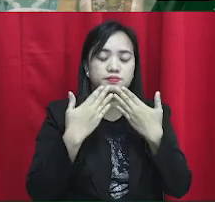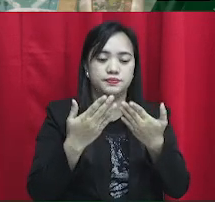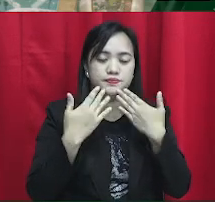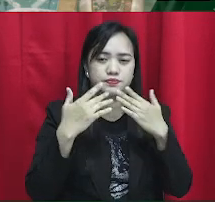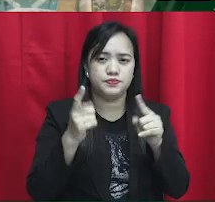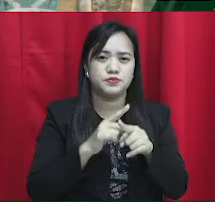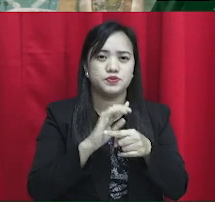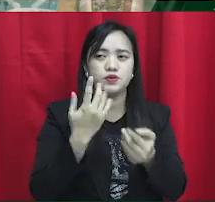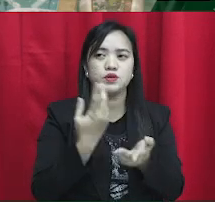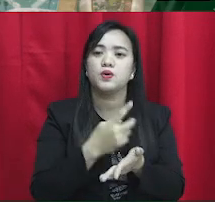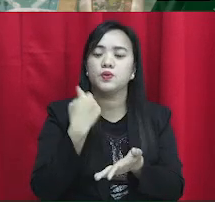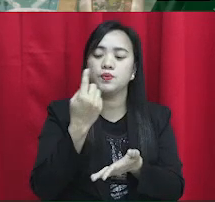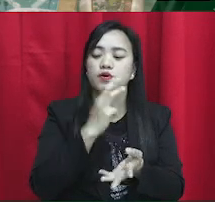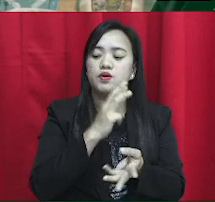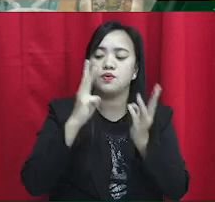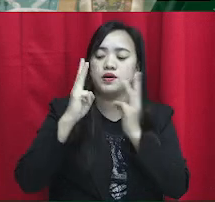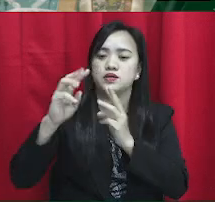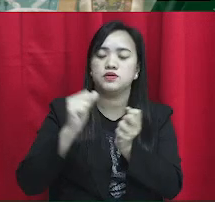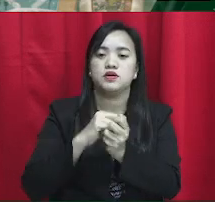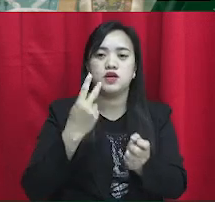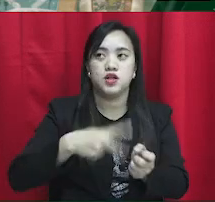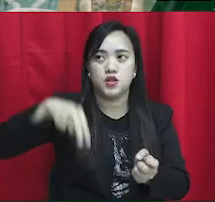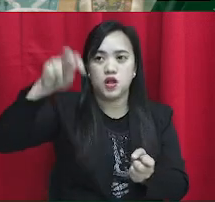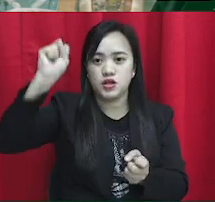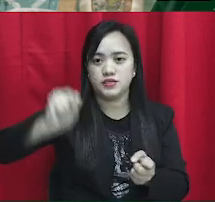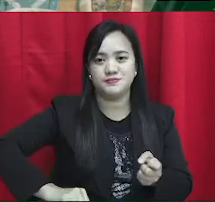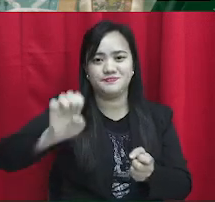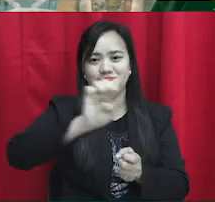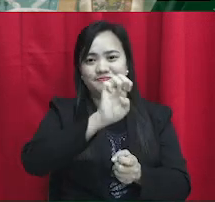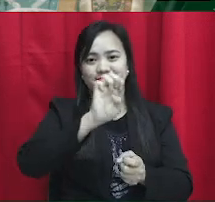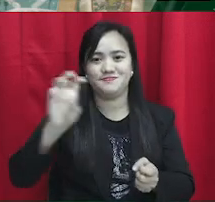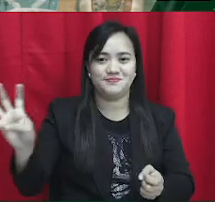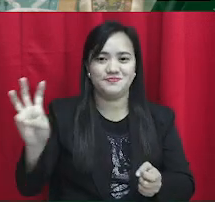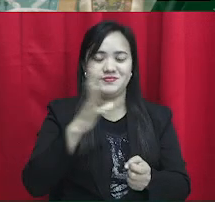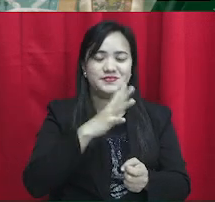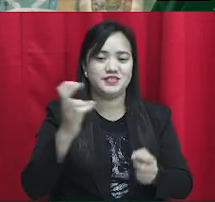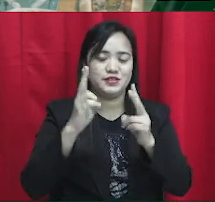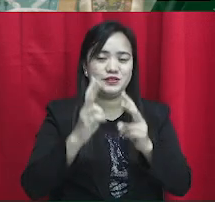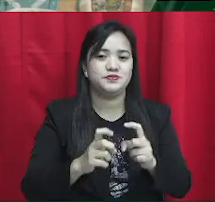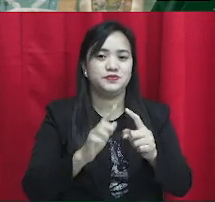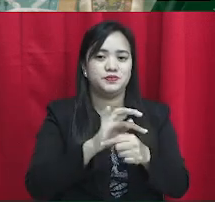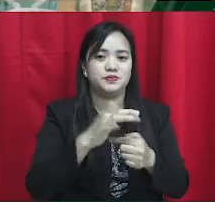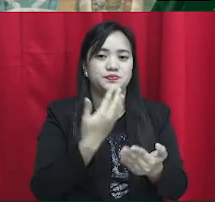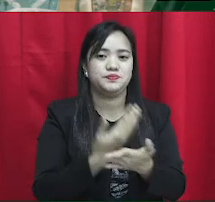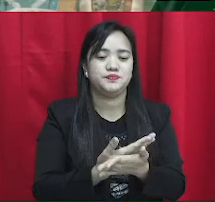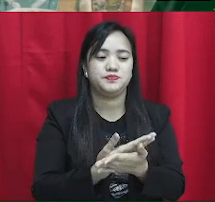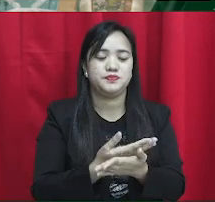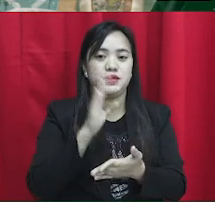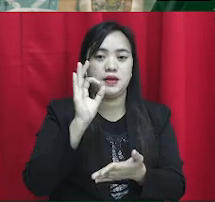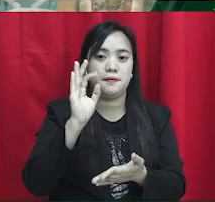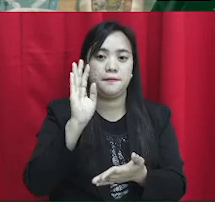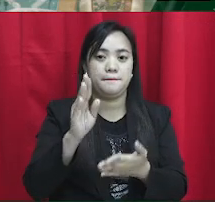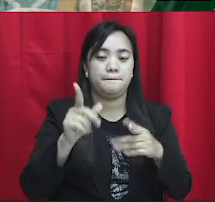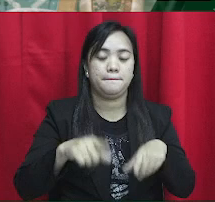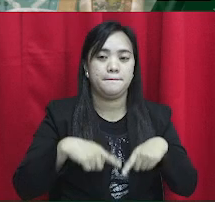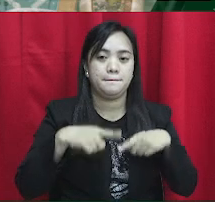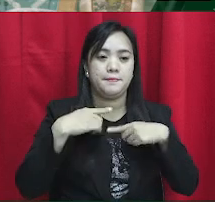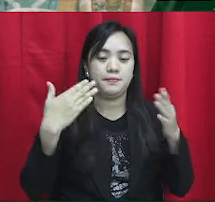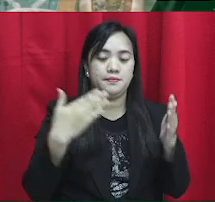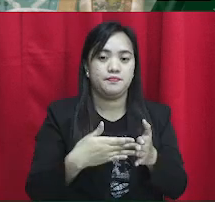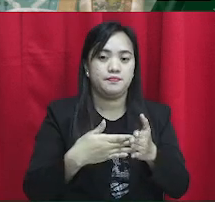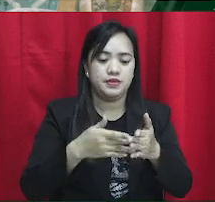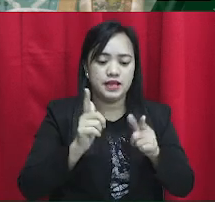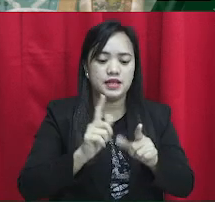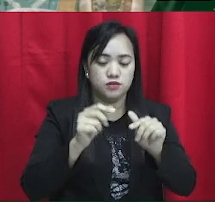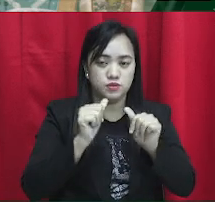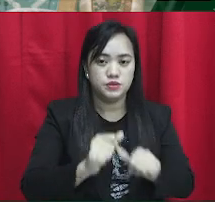lahat ng mga subaybay po sa amin, North, South, East, and West Corners, sa lahat po na nood ngayon, Facebook Live po natin. And again, let's continue to